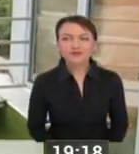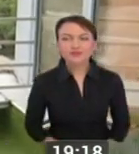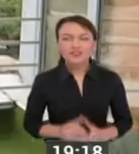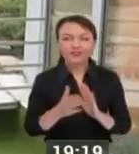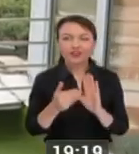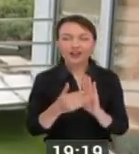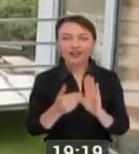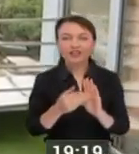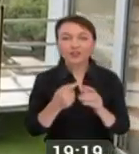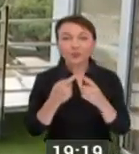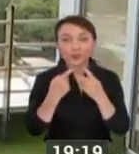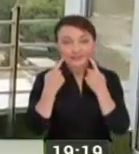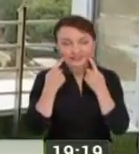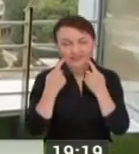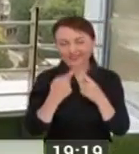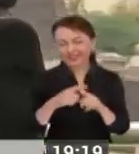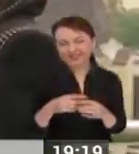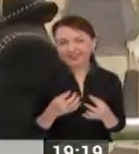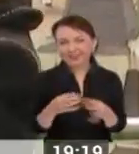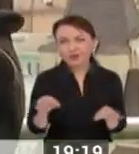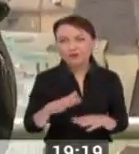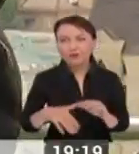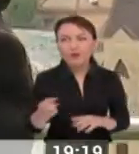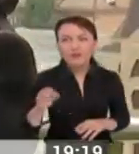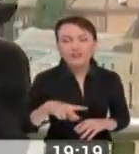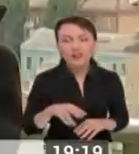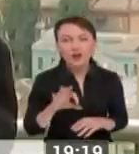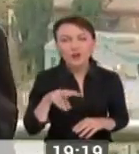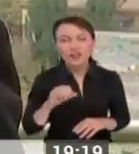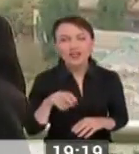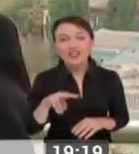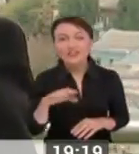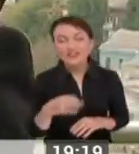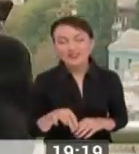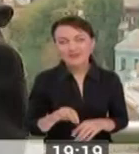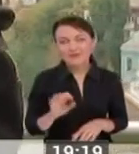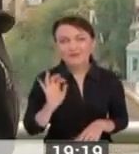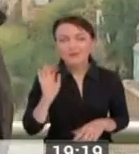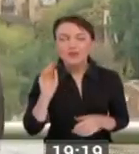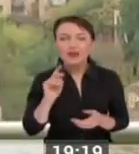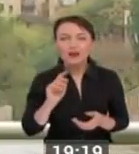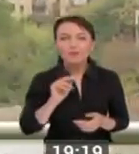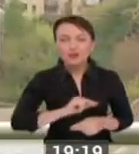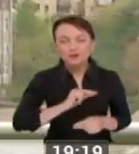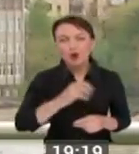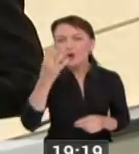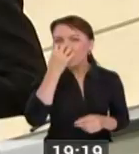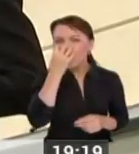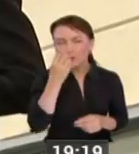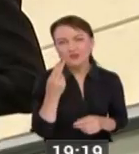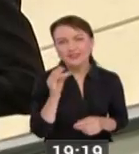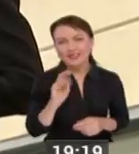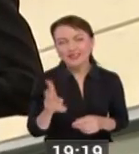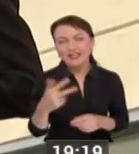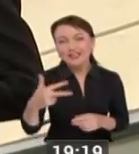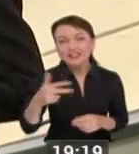Викликати усмішку для нього – заіграшки, адже це його професія. Олег Літвинський працює клоуном в цирку. Вже 30 років він робить